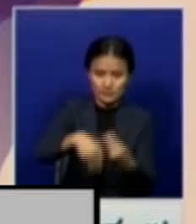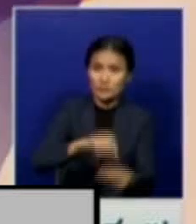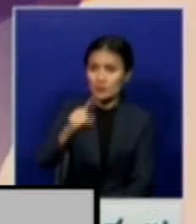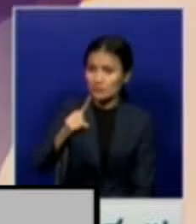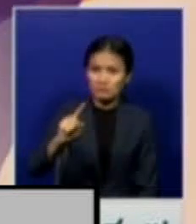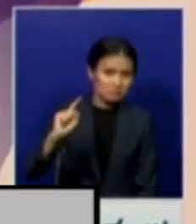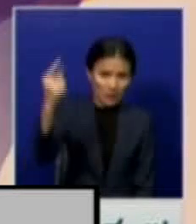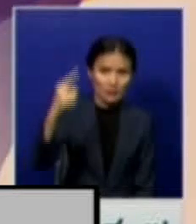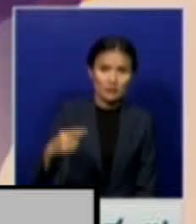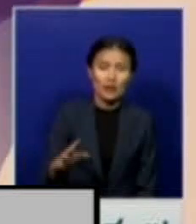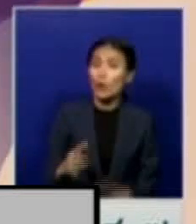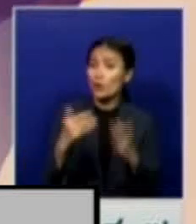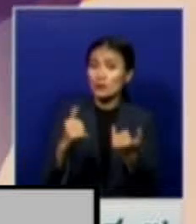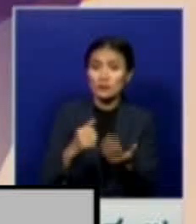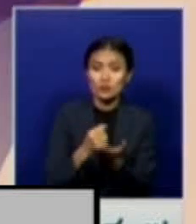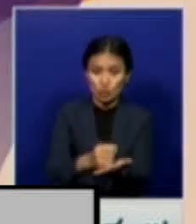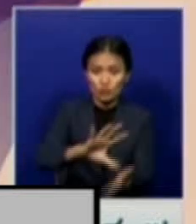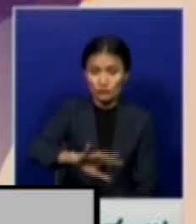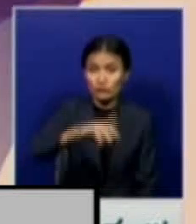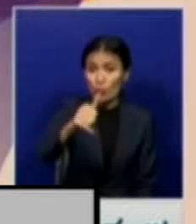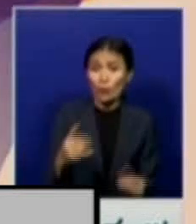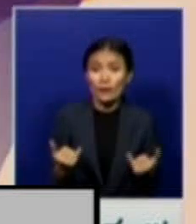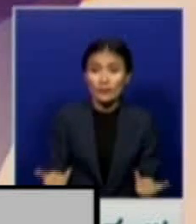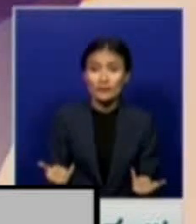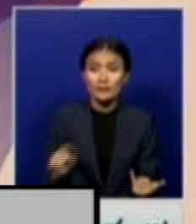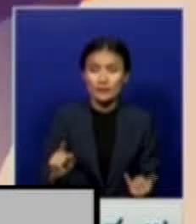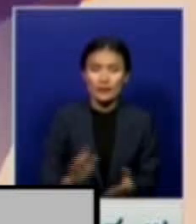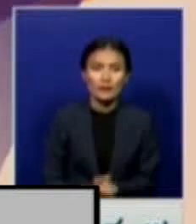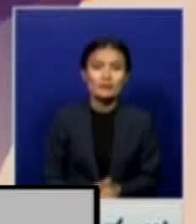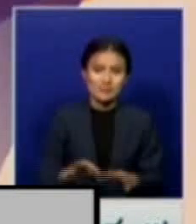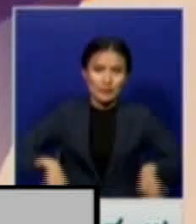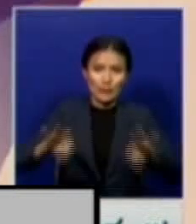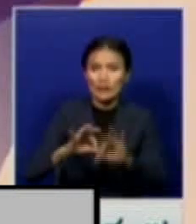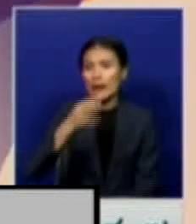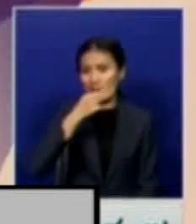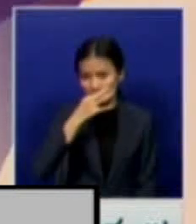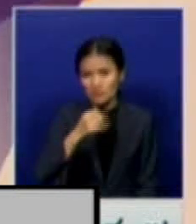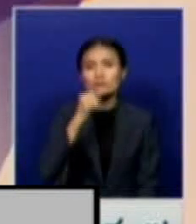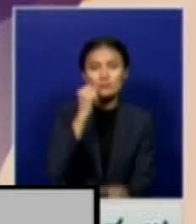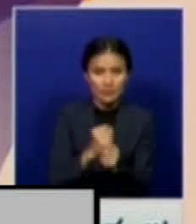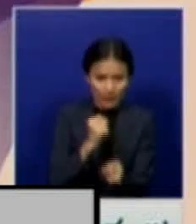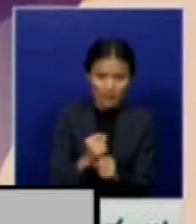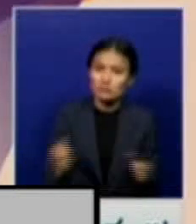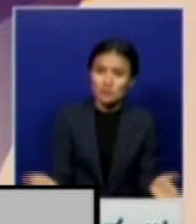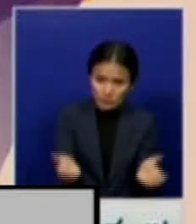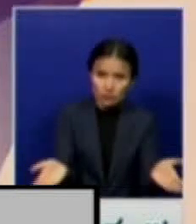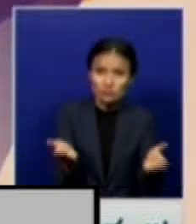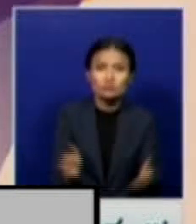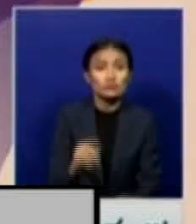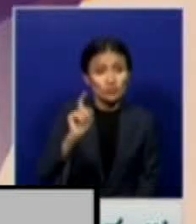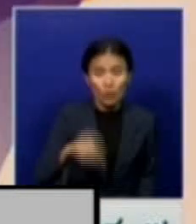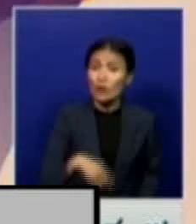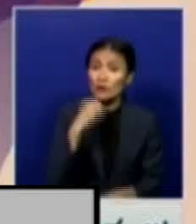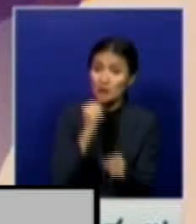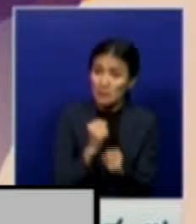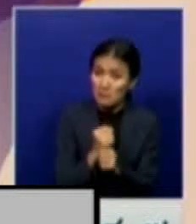ทย์การฟื้นฟูในครั้งนี้ต้องเน้นการสร้างงานและพิทักษ์งานเป็นหลักทั้งงานที่ใช้